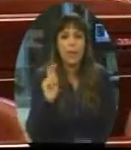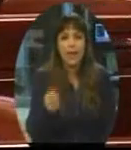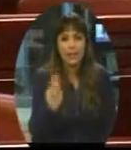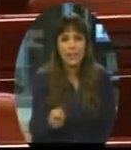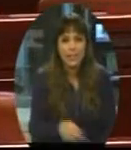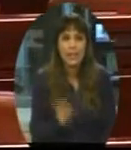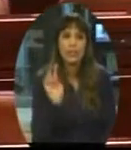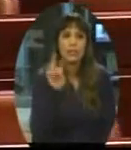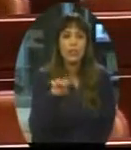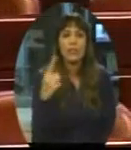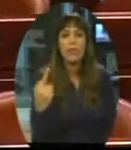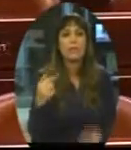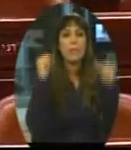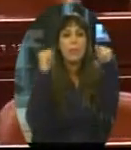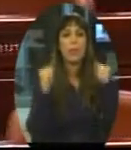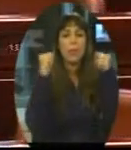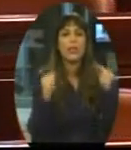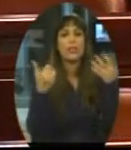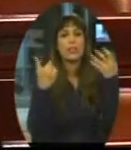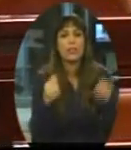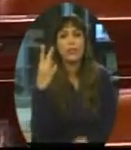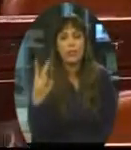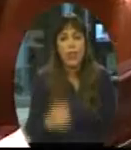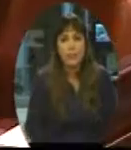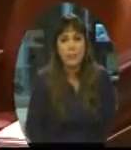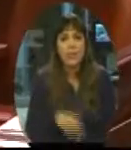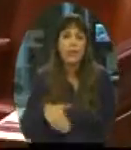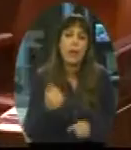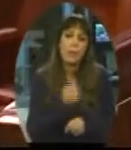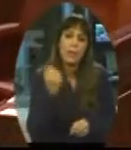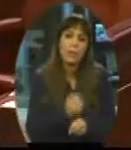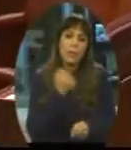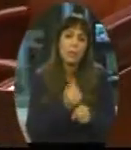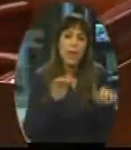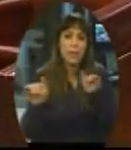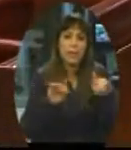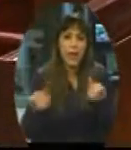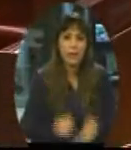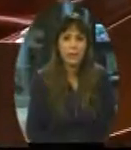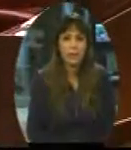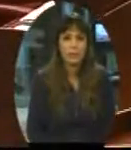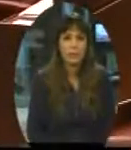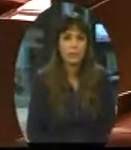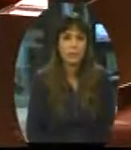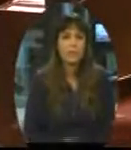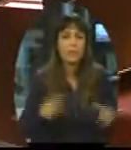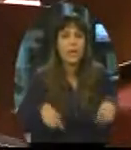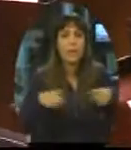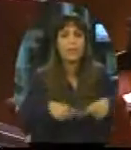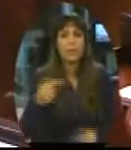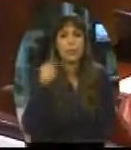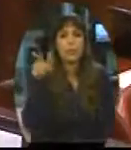לקחת חלק ביום הולדתה ה-62 ובפעילות הפרלמנטרית. המציאות בג'לג'וליה, כמו גם